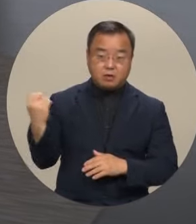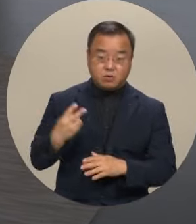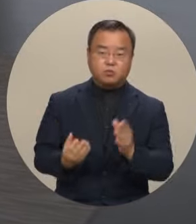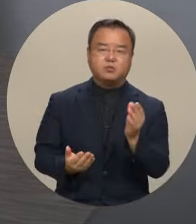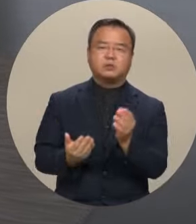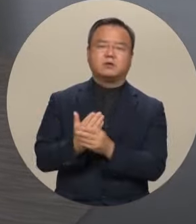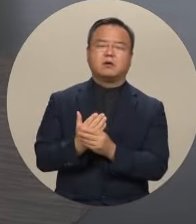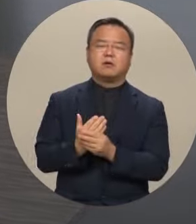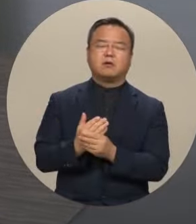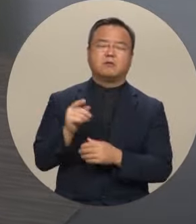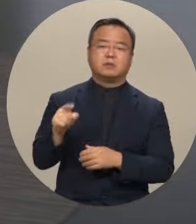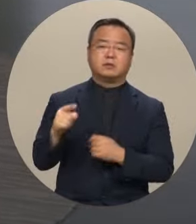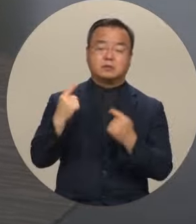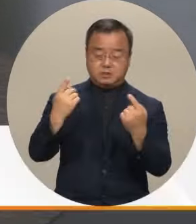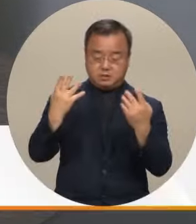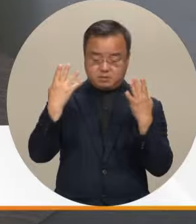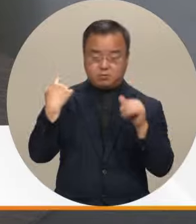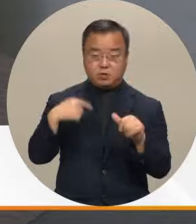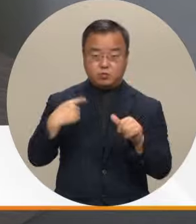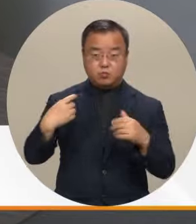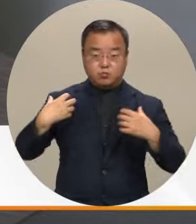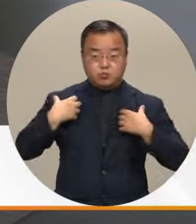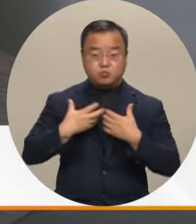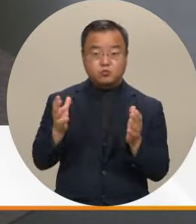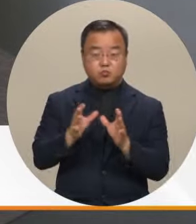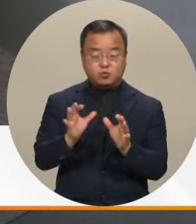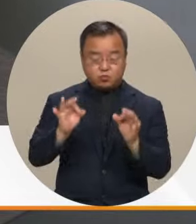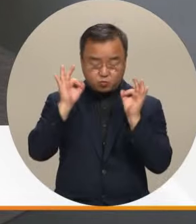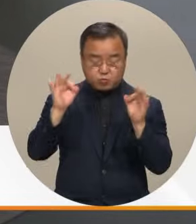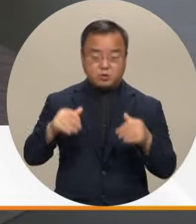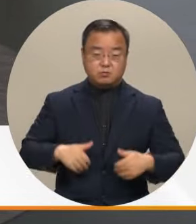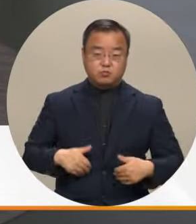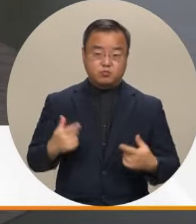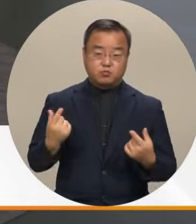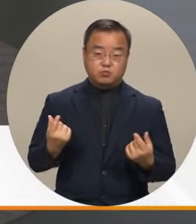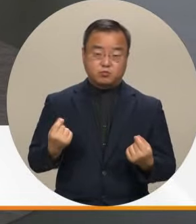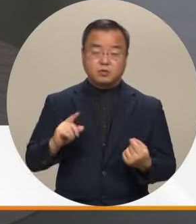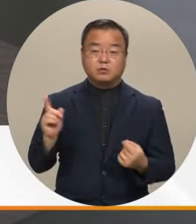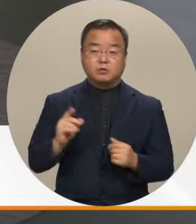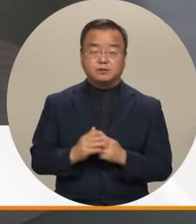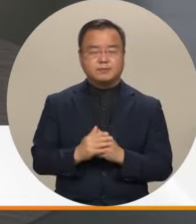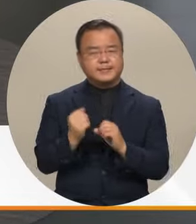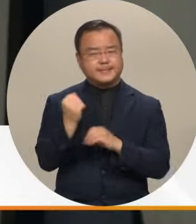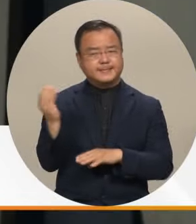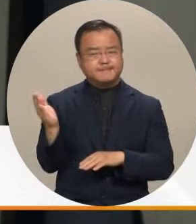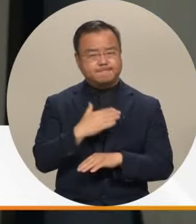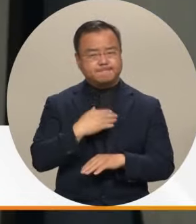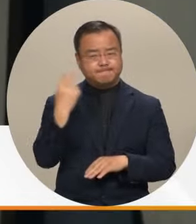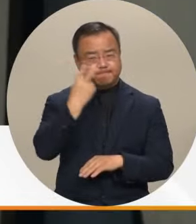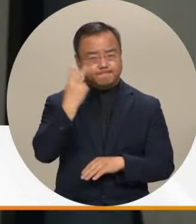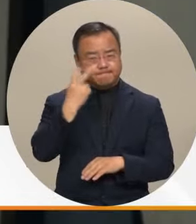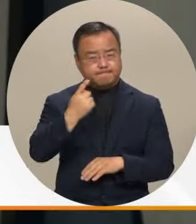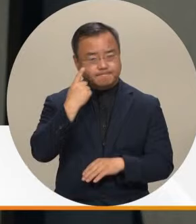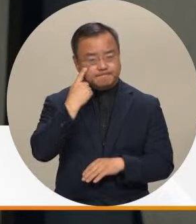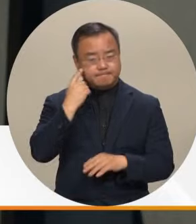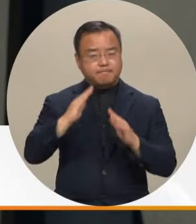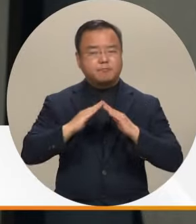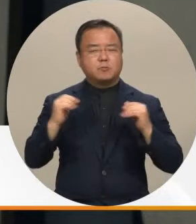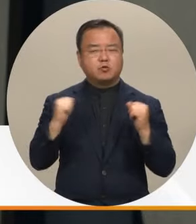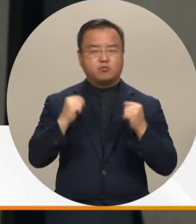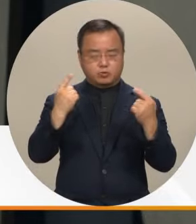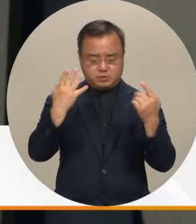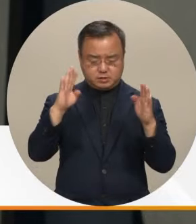그렇다면이 대학과 교육 당국에서도 어떤 노력이 필요할 것 같아요 그렇죠 사실 이제 근본적으로이 문제를 뒤지면 원래 지금